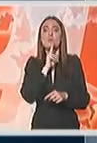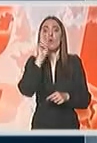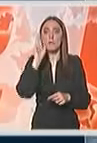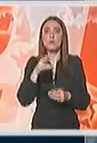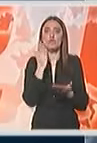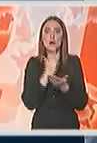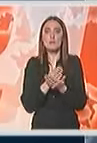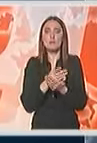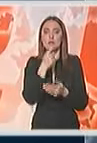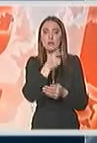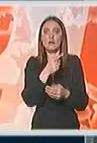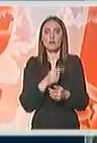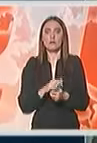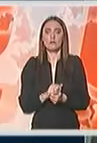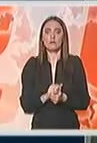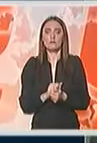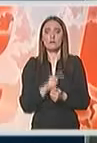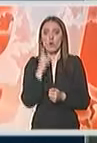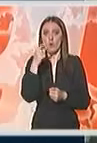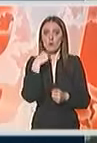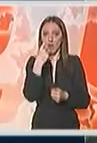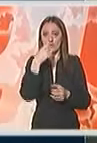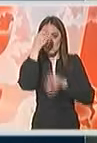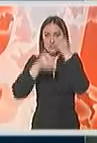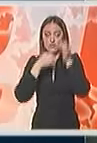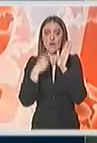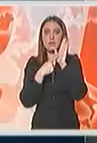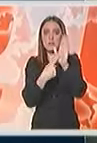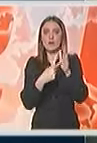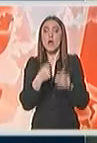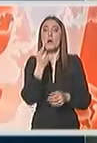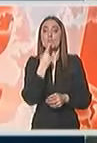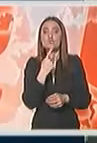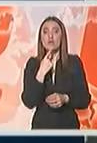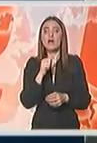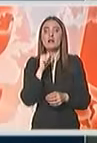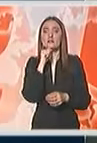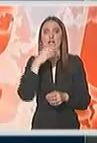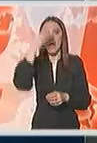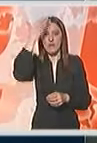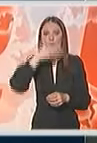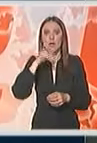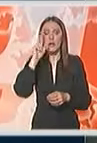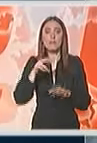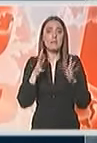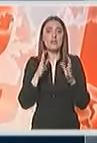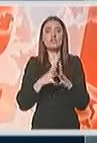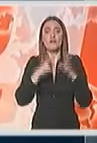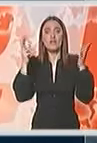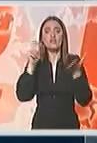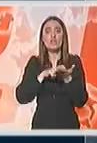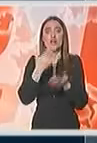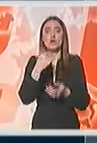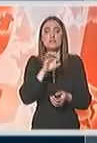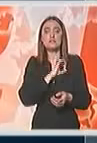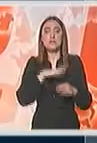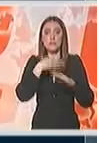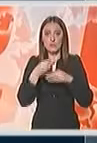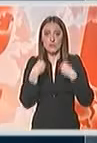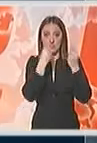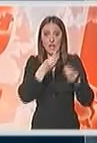možete biti podvrgnuti. Segev kaže da je istraživanje pokazalo da muškarci i afroamerikanci imaju nešto veći rizik od smrti posle